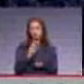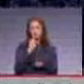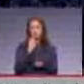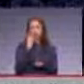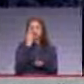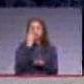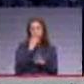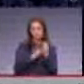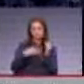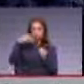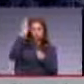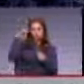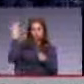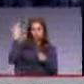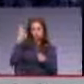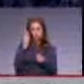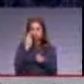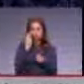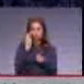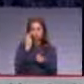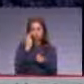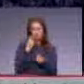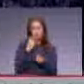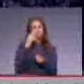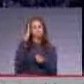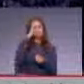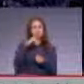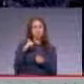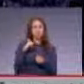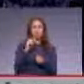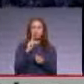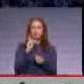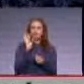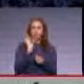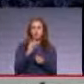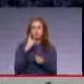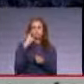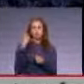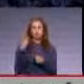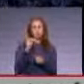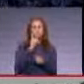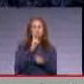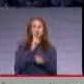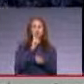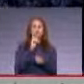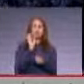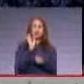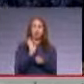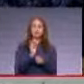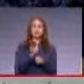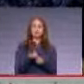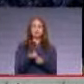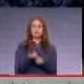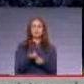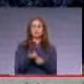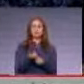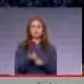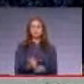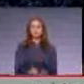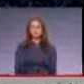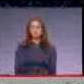يعني بعد اللي شفته ده يعني عايزه المره الجايه كده اسمع خبر من الموبايل بتاعها تكلمني وتقولي ان انتوا جيتوا